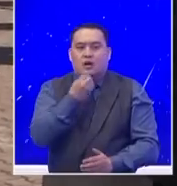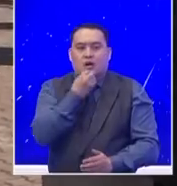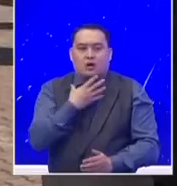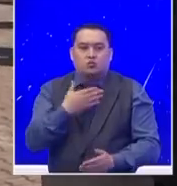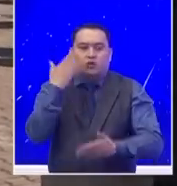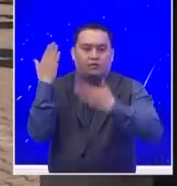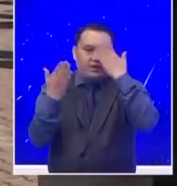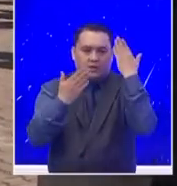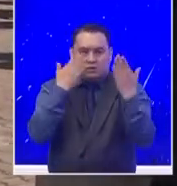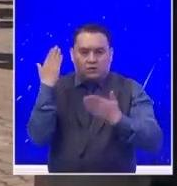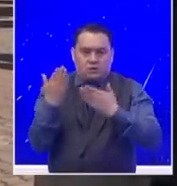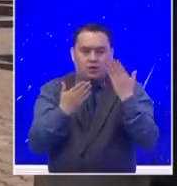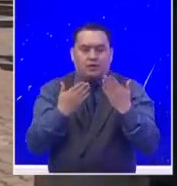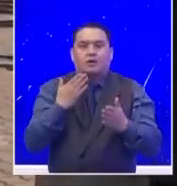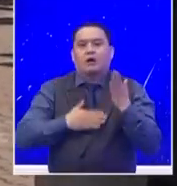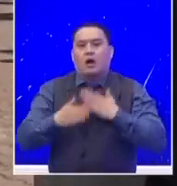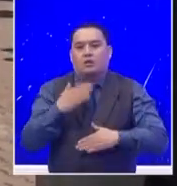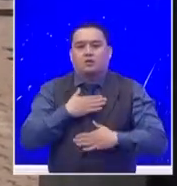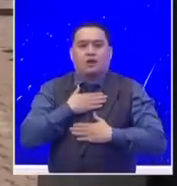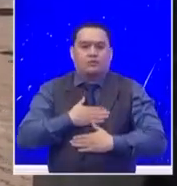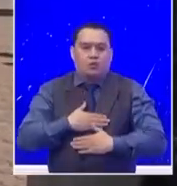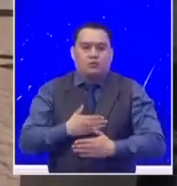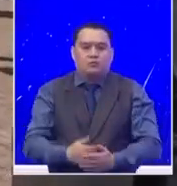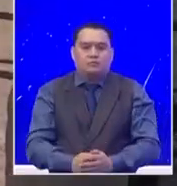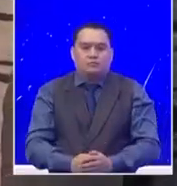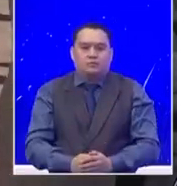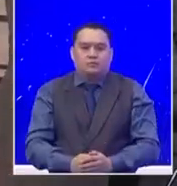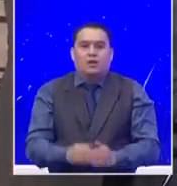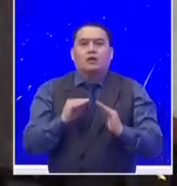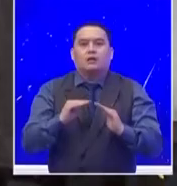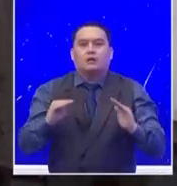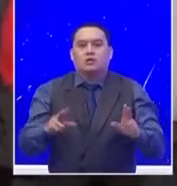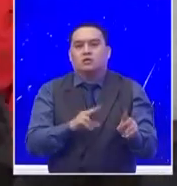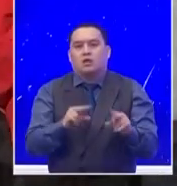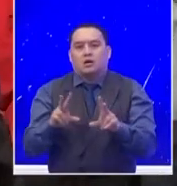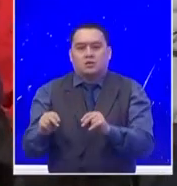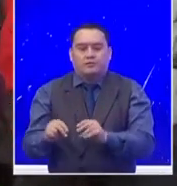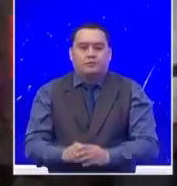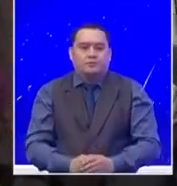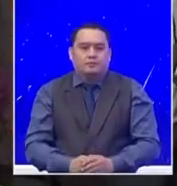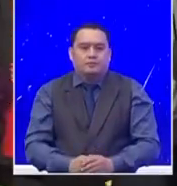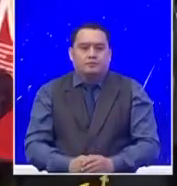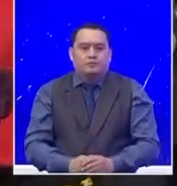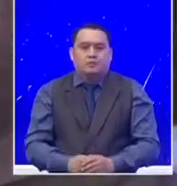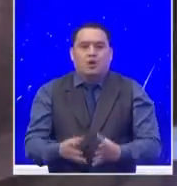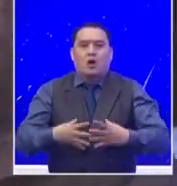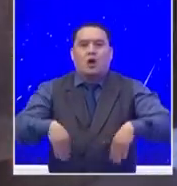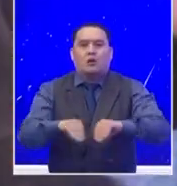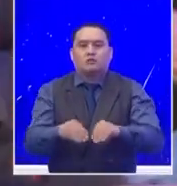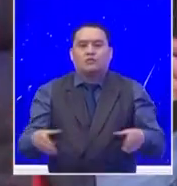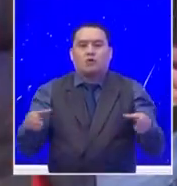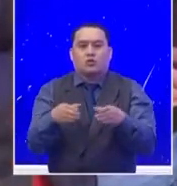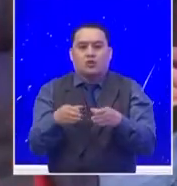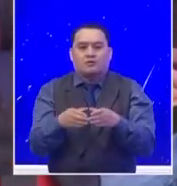весело. Все рады, довольны. Дети счастливы. Под шатрами различных образовательных и волонтерских